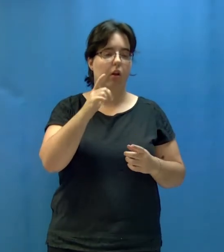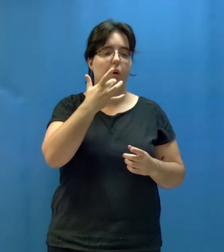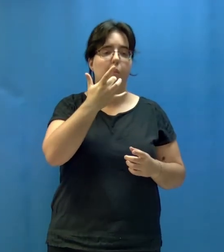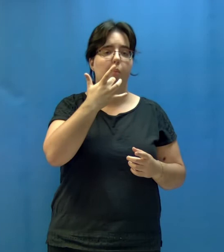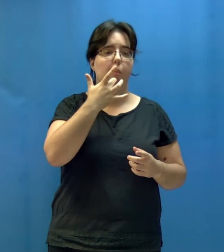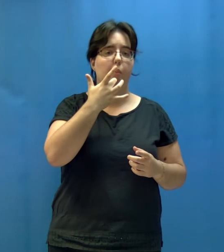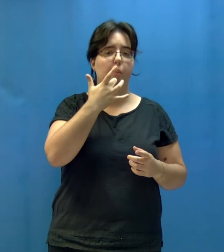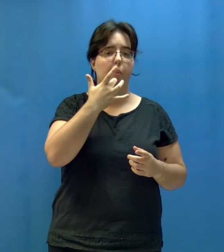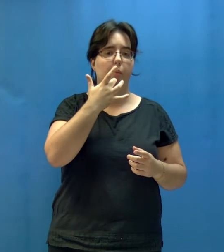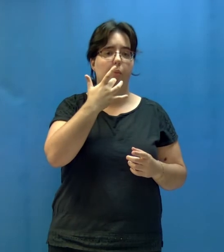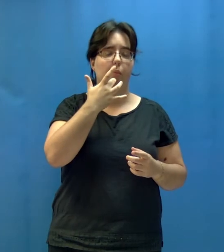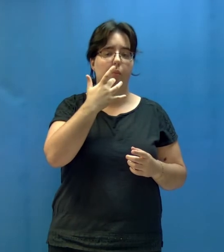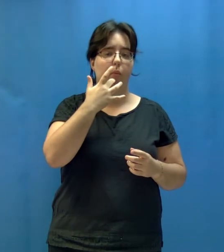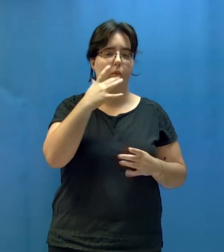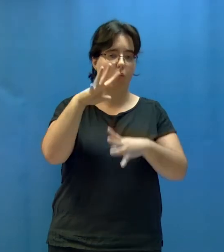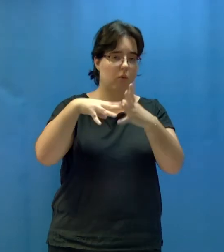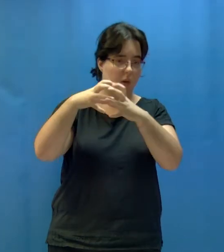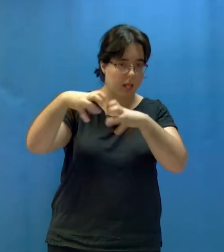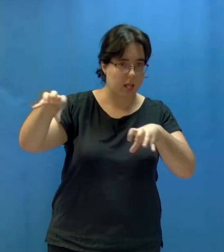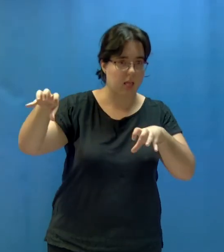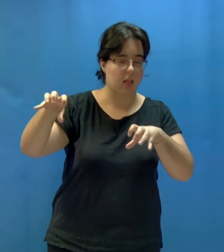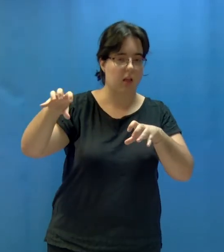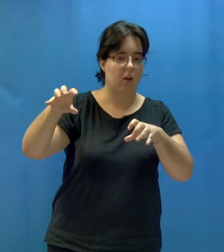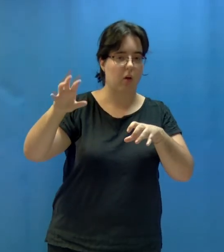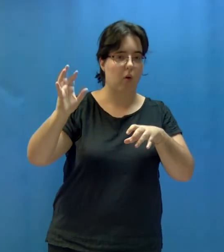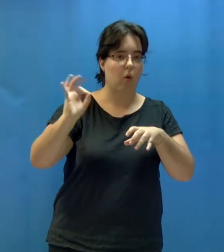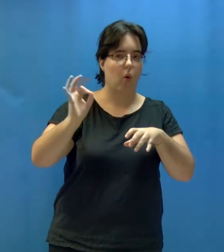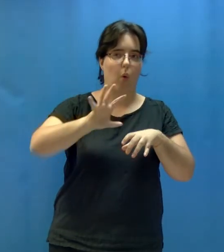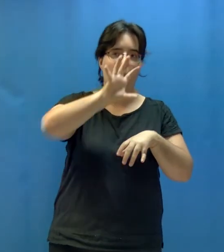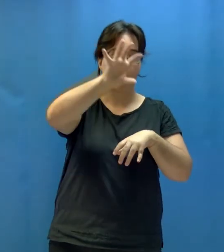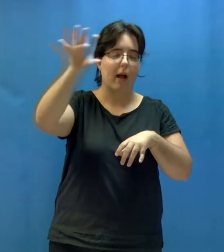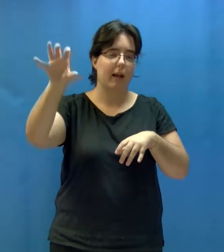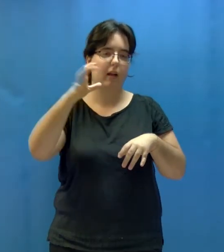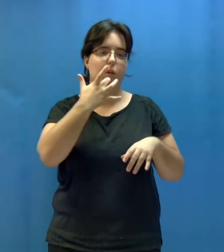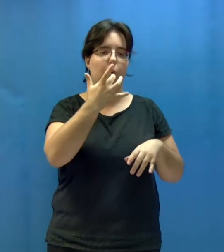poders, estrès, i jo no sé si li agrada més països com Venezuela o Cuba.